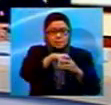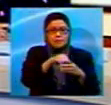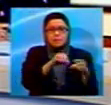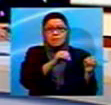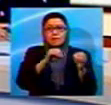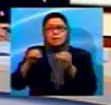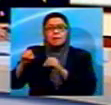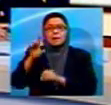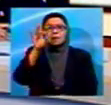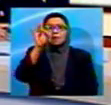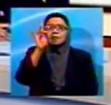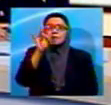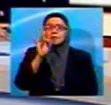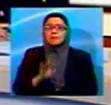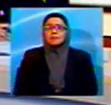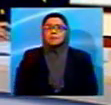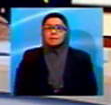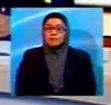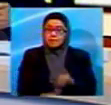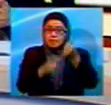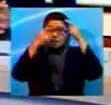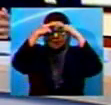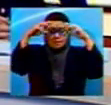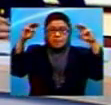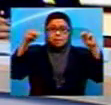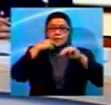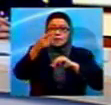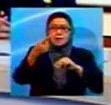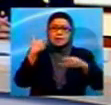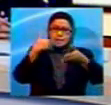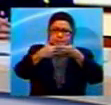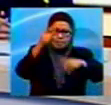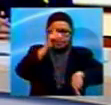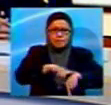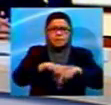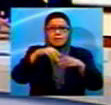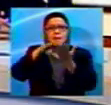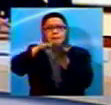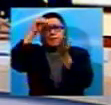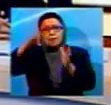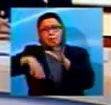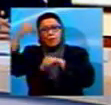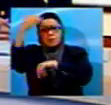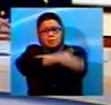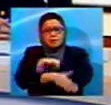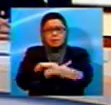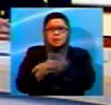penganjuran Perdana Menteri Tan Sri Muhyiddin Yassin sudah tiba masanya pelajar luar negara menyertainya sekaligus membawa program itu ke tahap